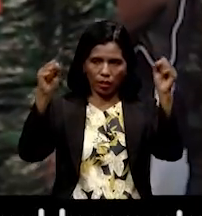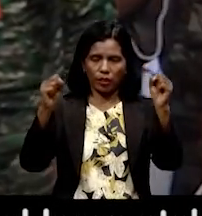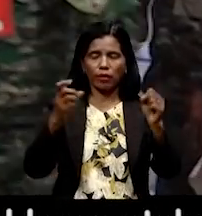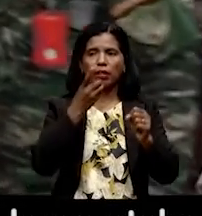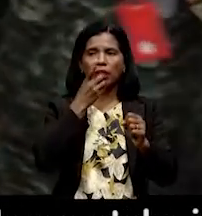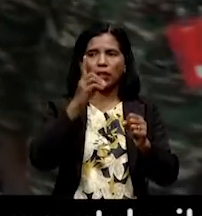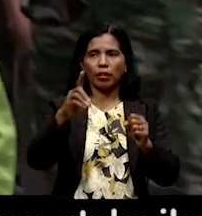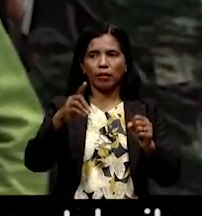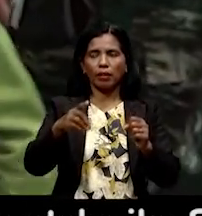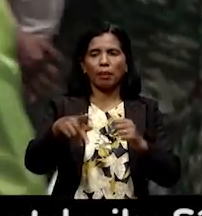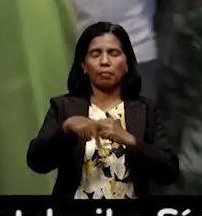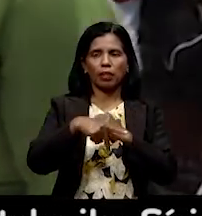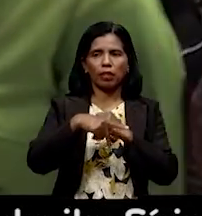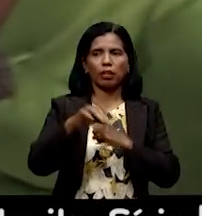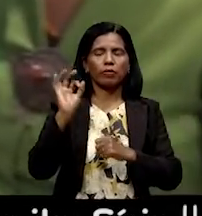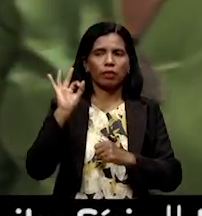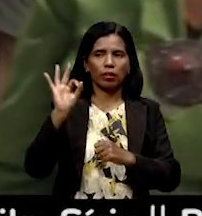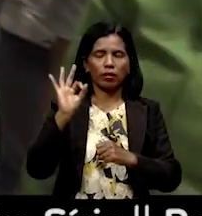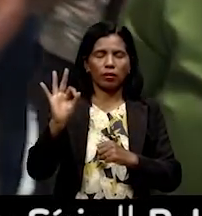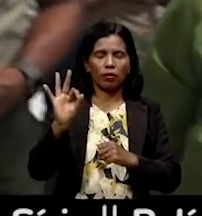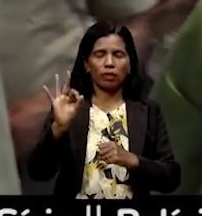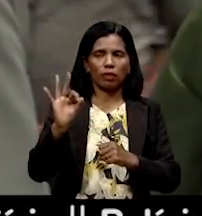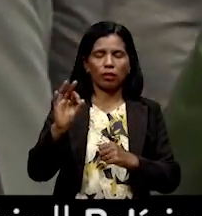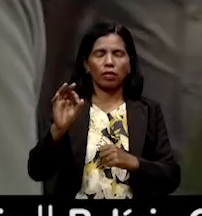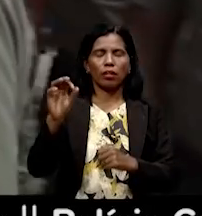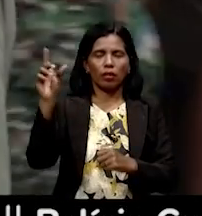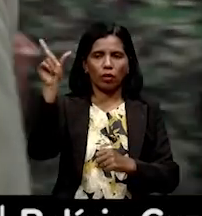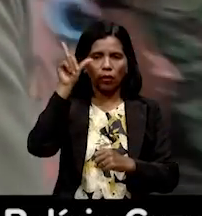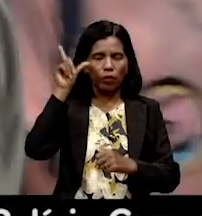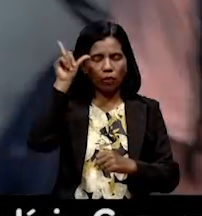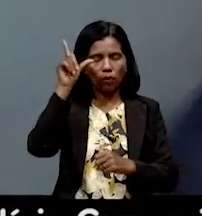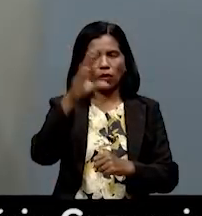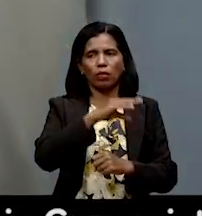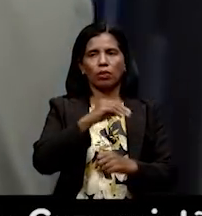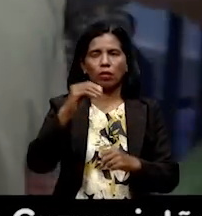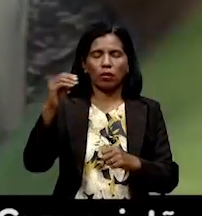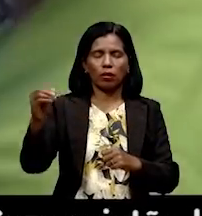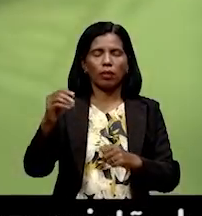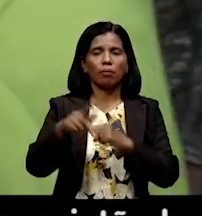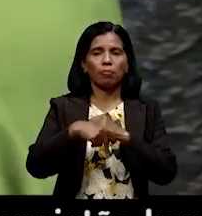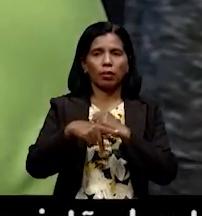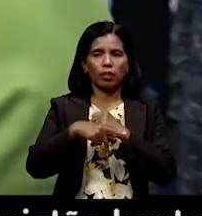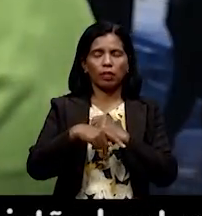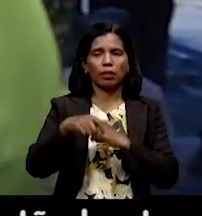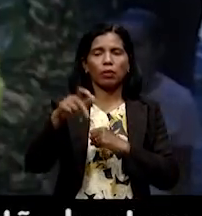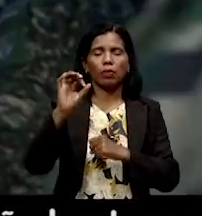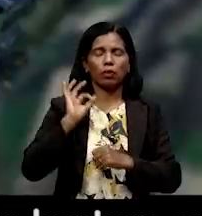presidente partido Fretilin, Francis Guterres Luolo no presidente partido Kuntu Armanda Bertam. Clementino Maia, Ziamen.